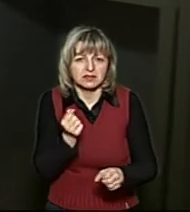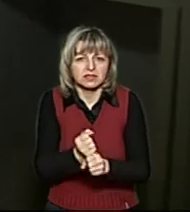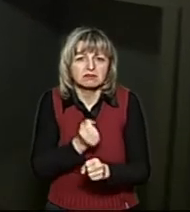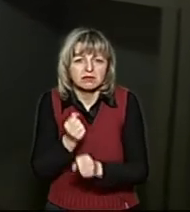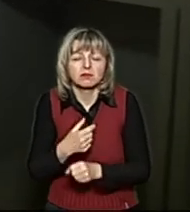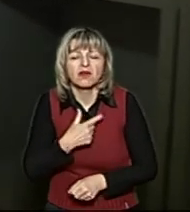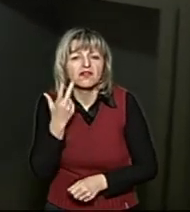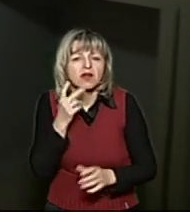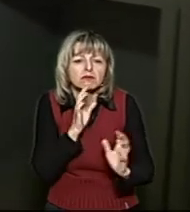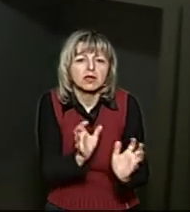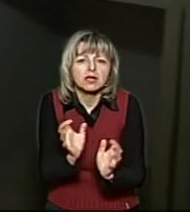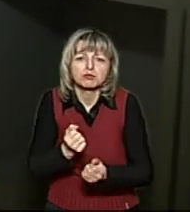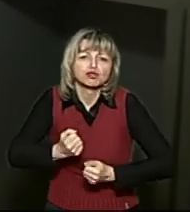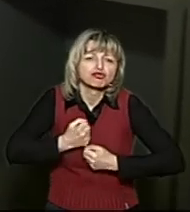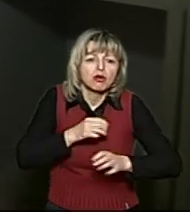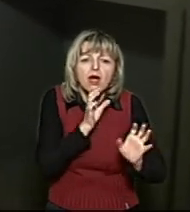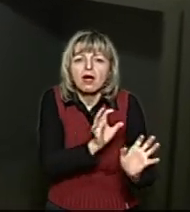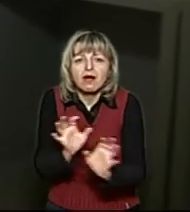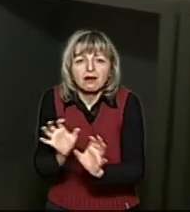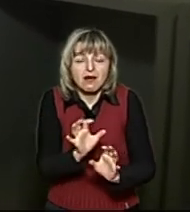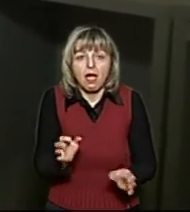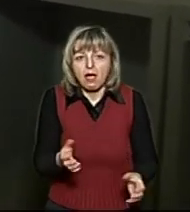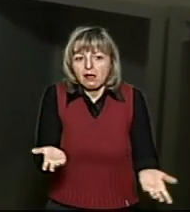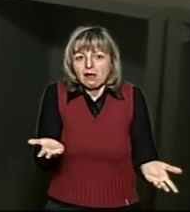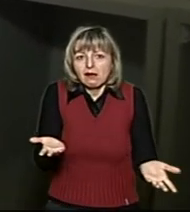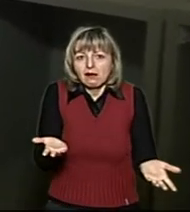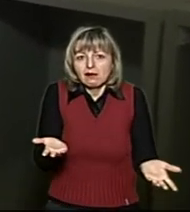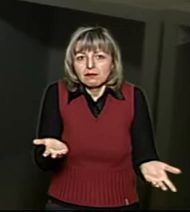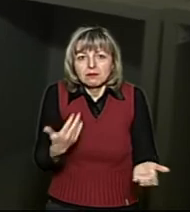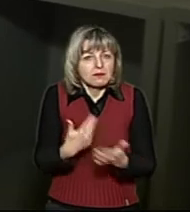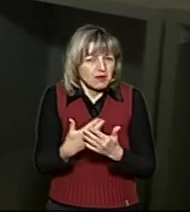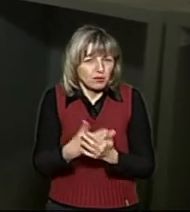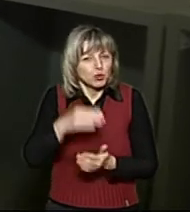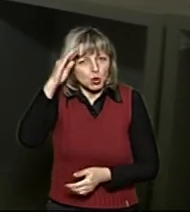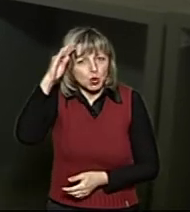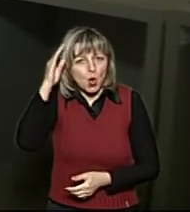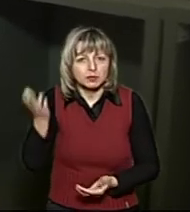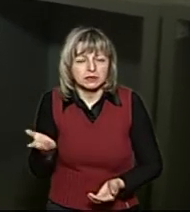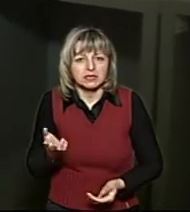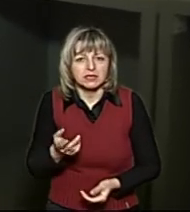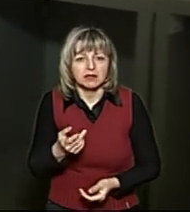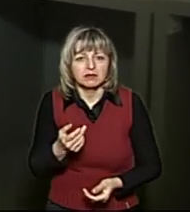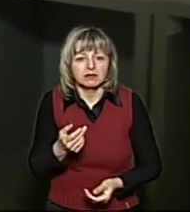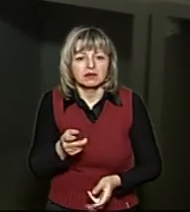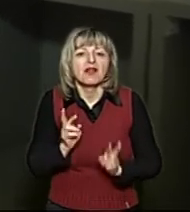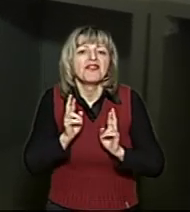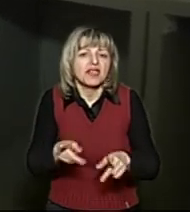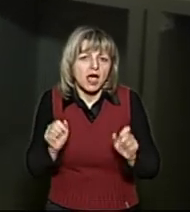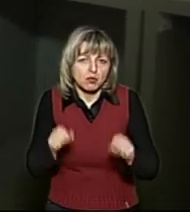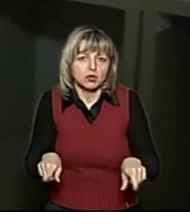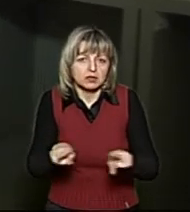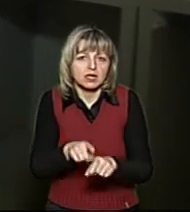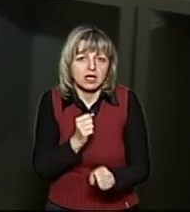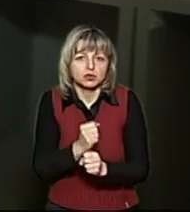жаліємо завжди, бережемо, а тут ну, якісь ті хлопці, мабуть, що хлопці, бо то такі, як вони могли таке